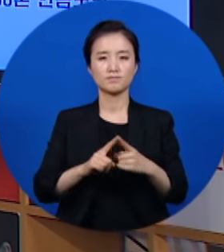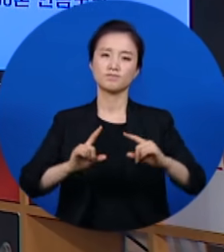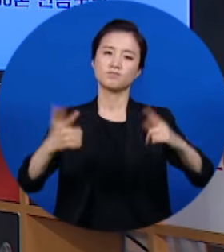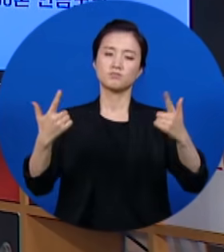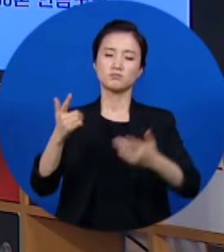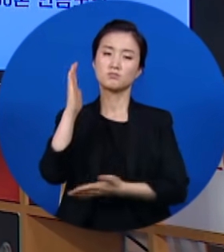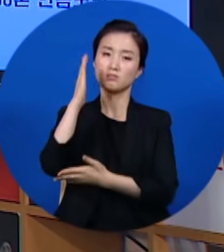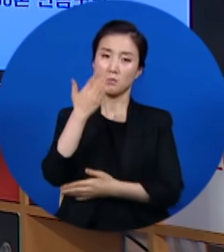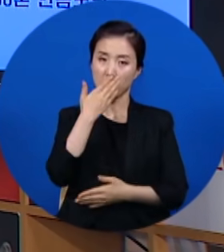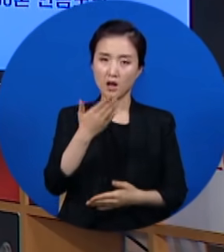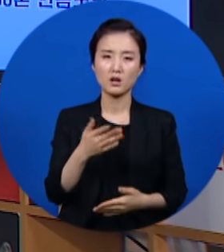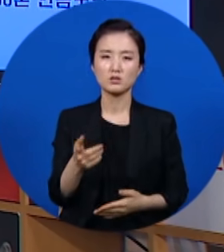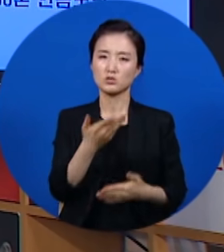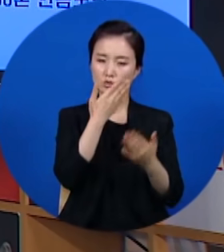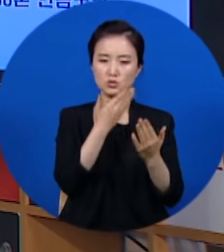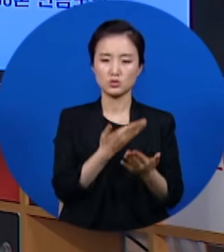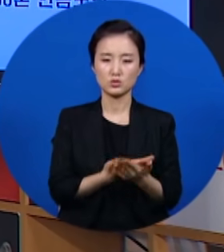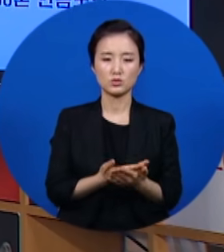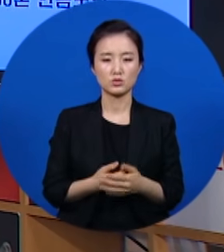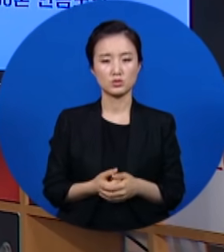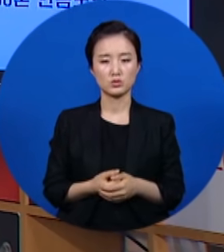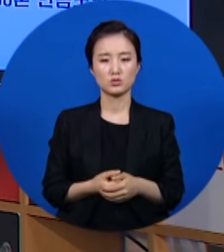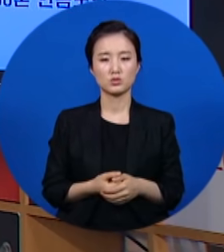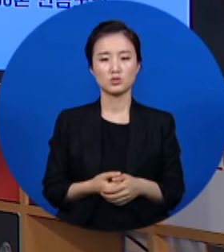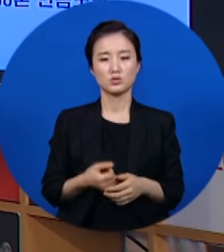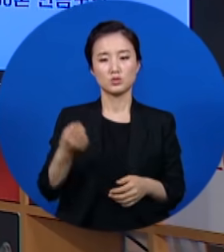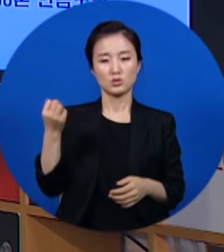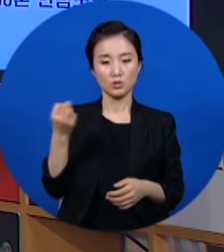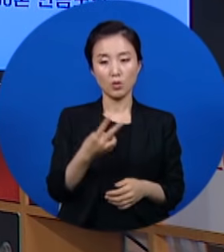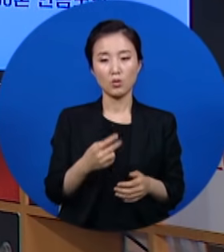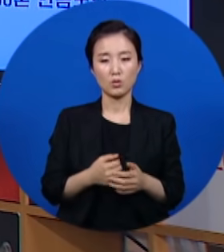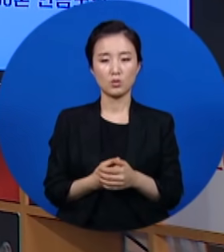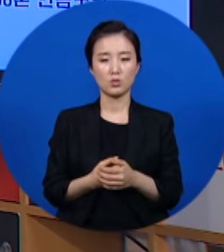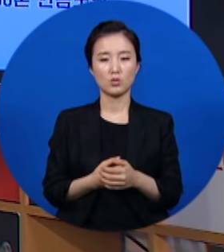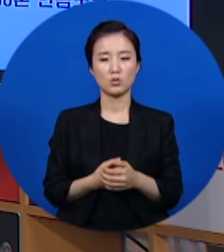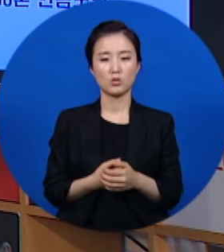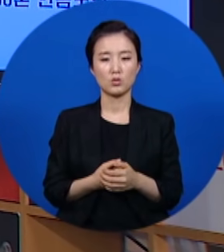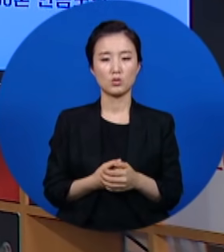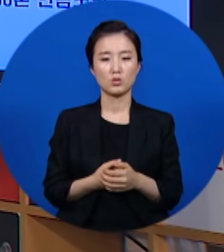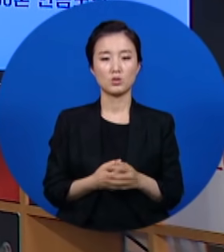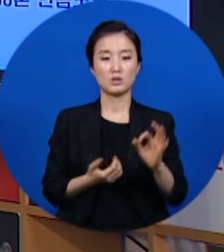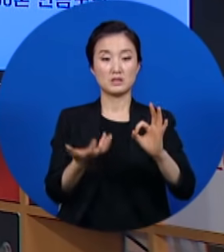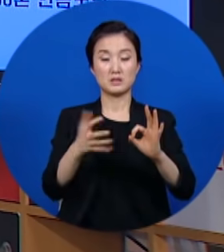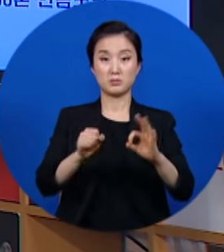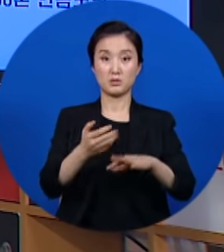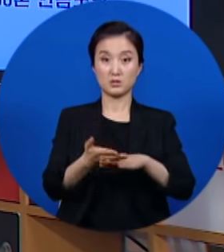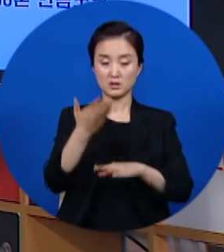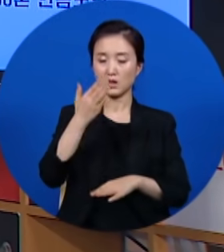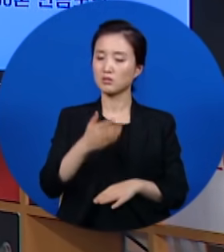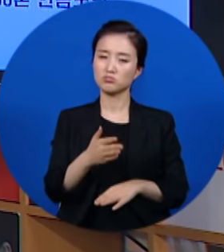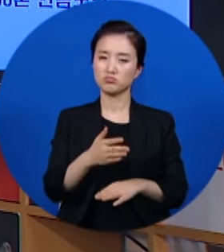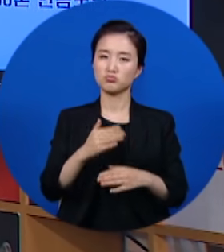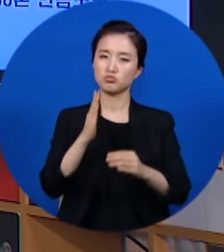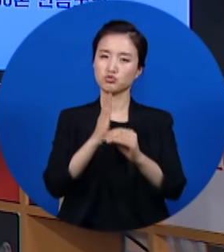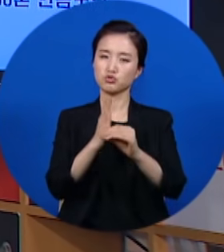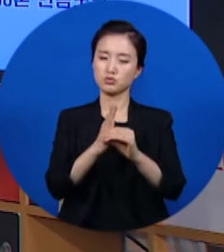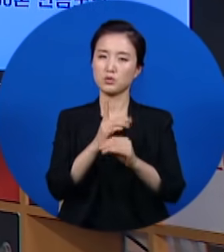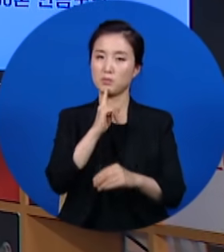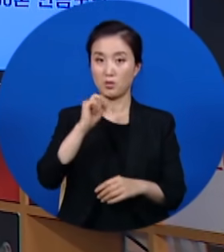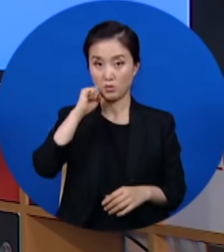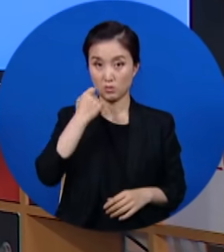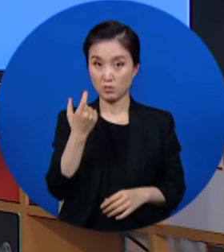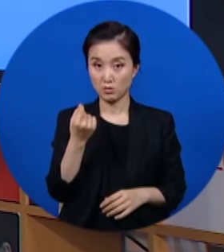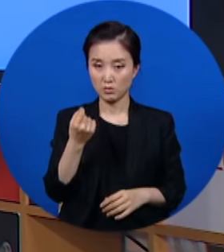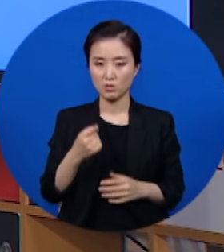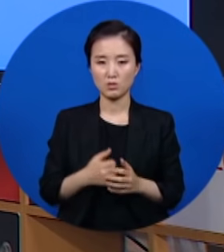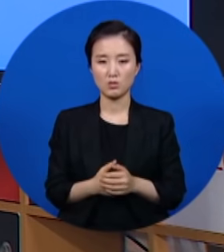정기적으로 b 편 제 1 저도 받아볼 것 10억이 서로 뭡니까 이거 안되면 중산층이 아닌데 그 다음에 우리가 애들에게